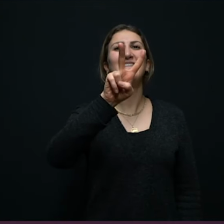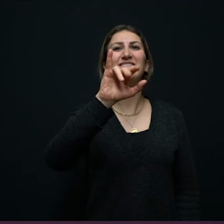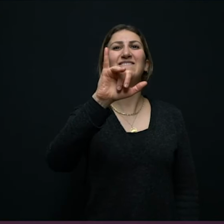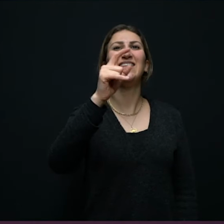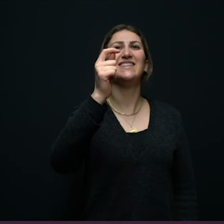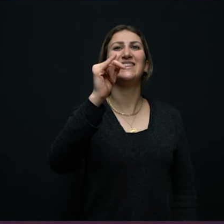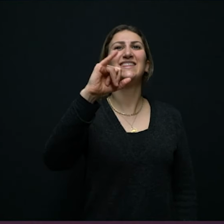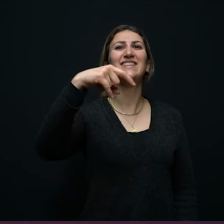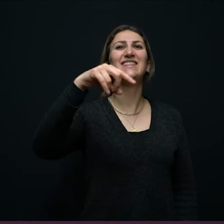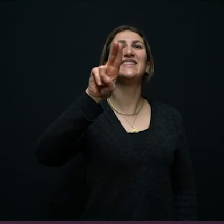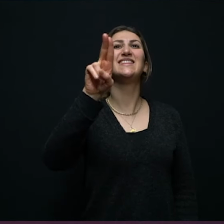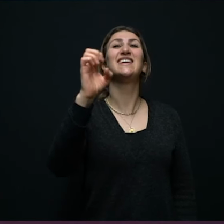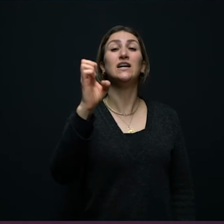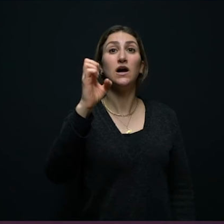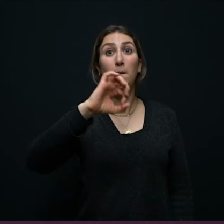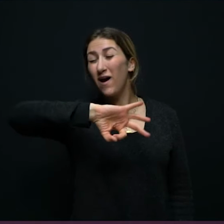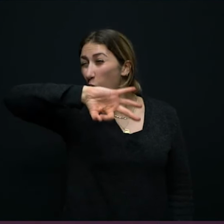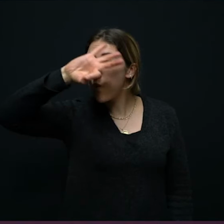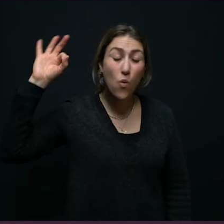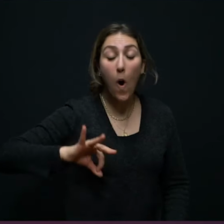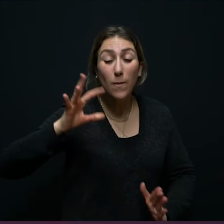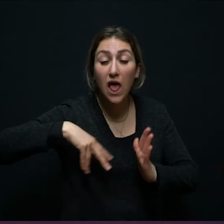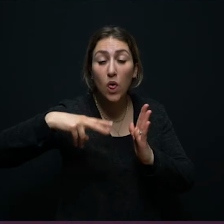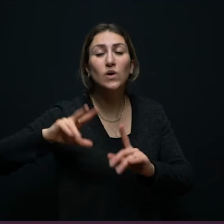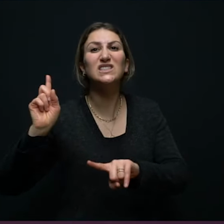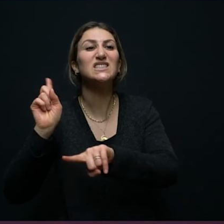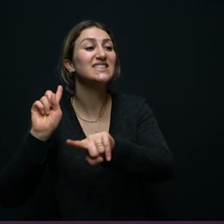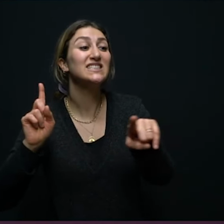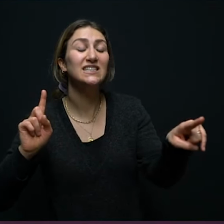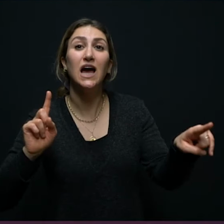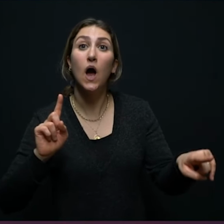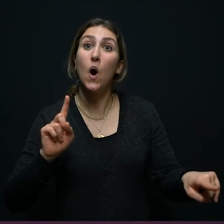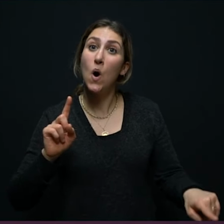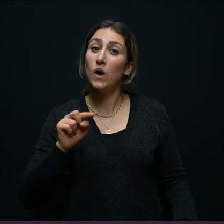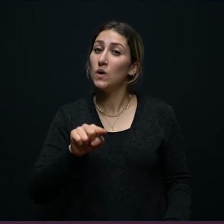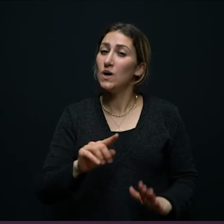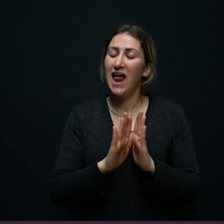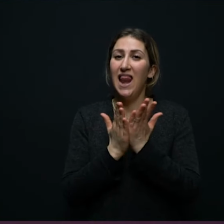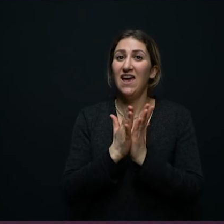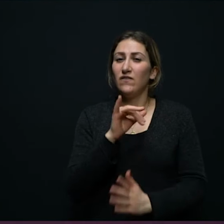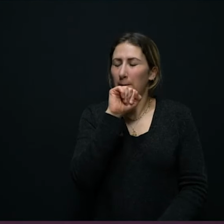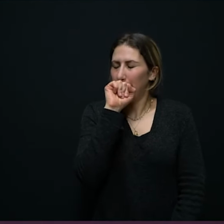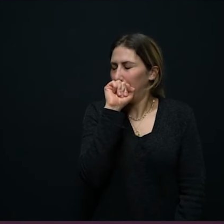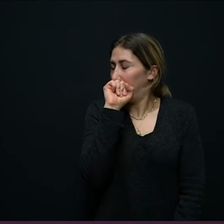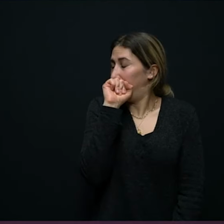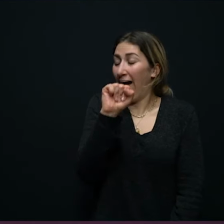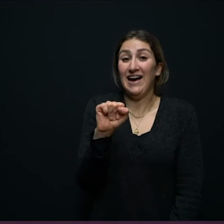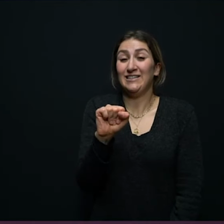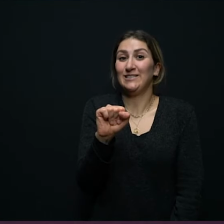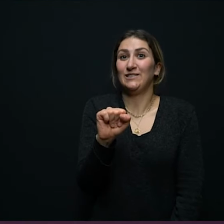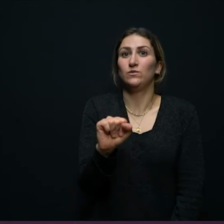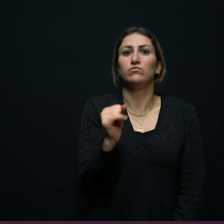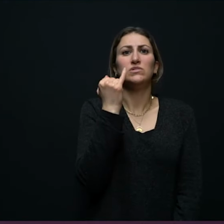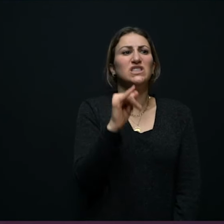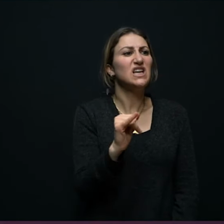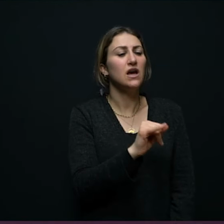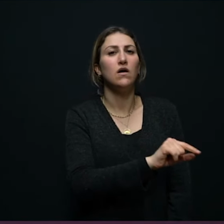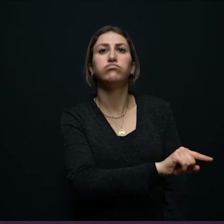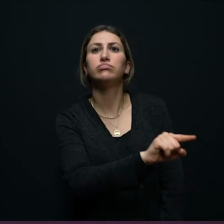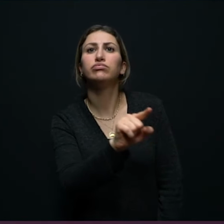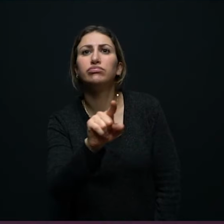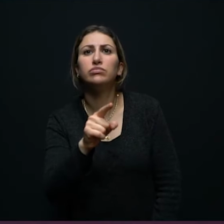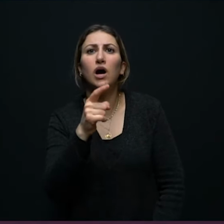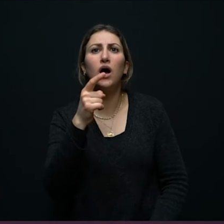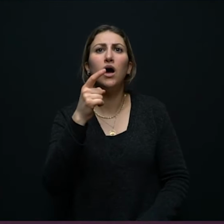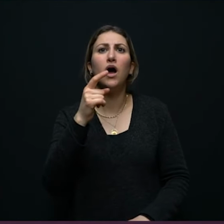passionnant n'est ce pas ça c'est un livre passionnant si vous souffrez d'insomnie je